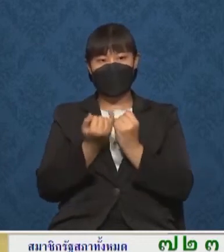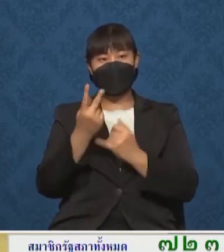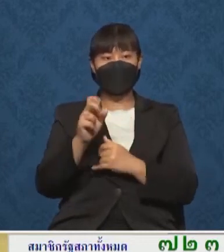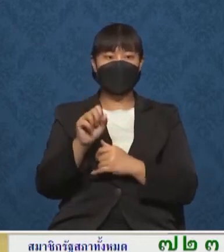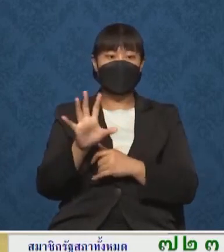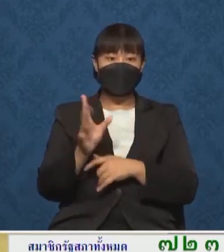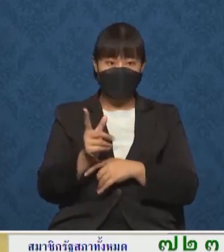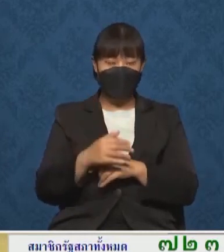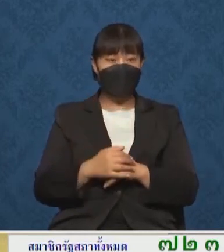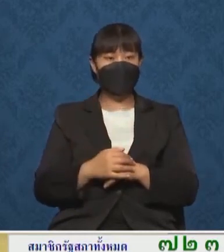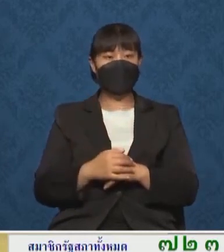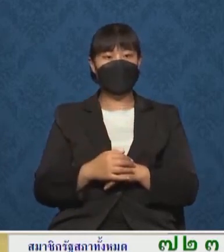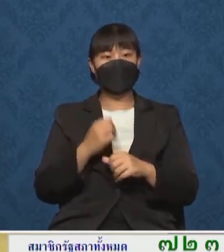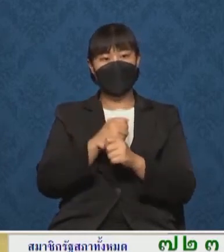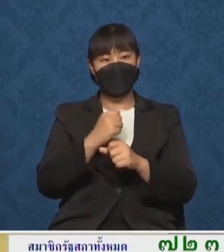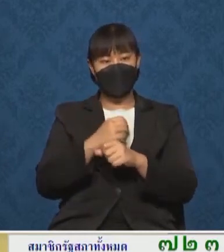านใน